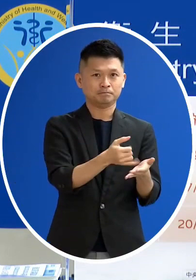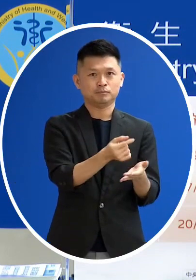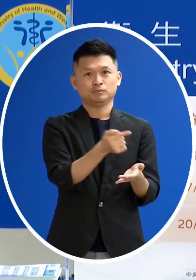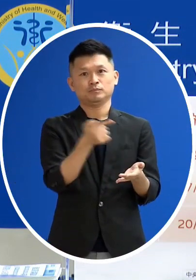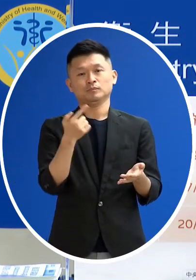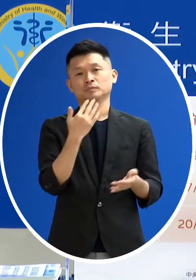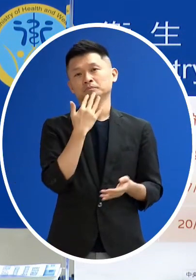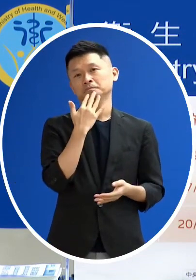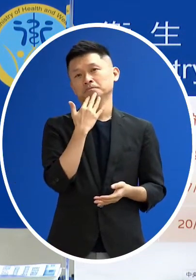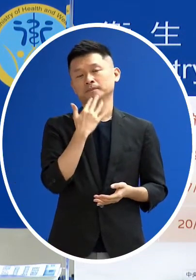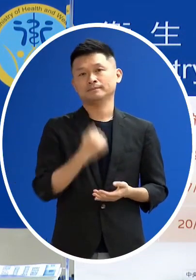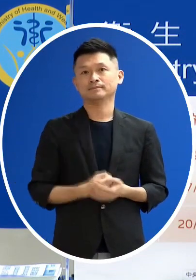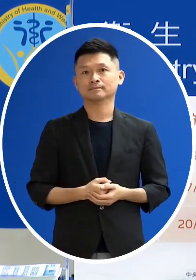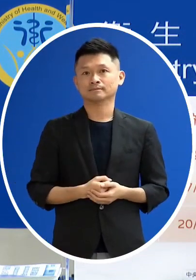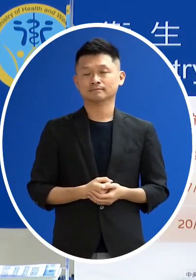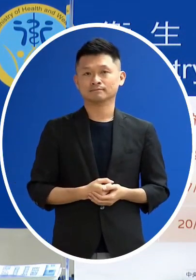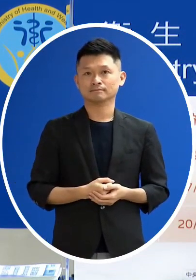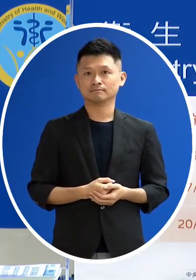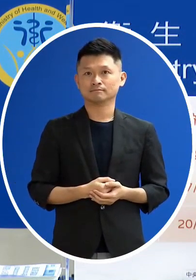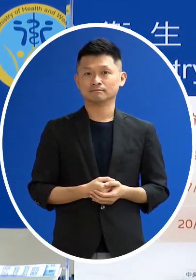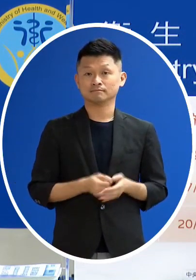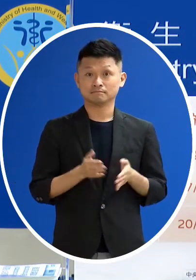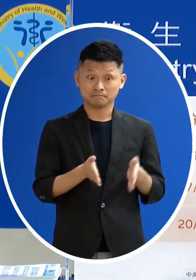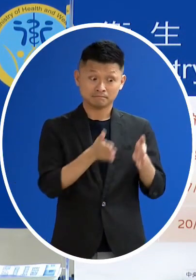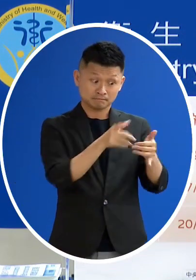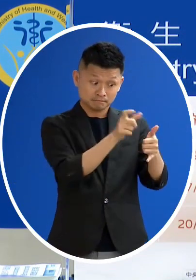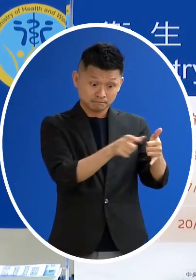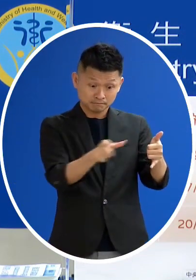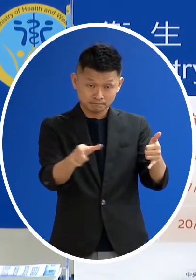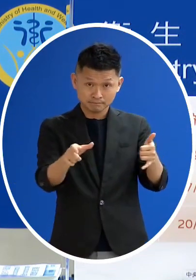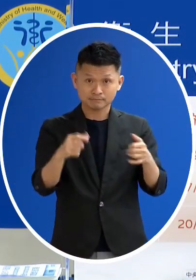样的一个个案，在今天上午的